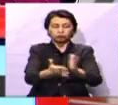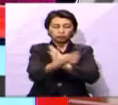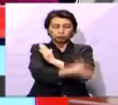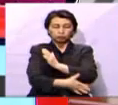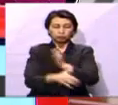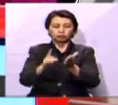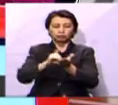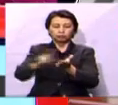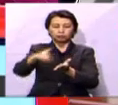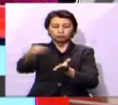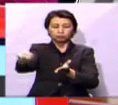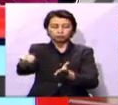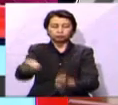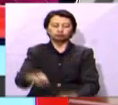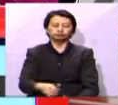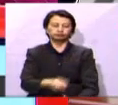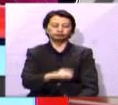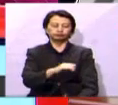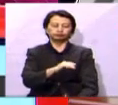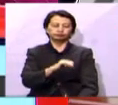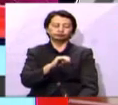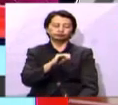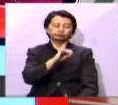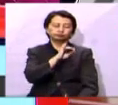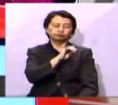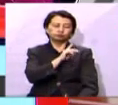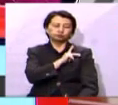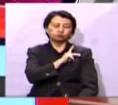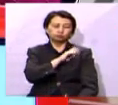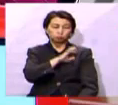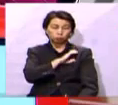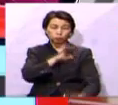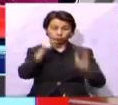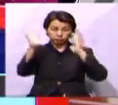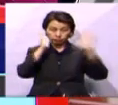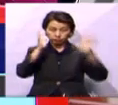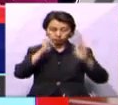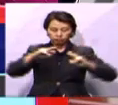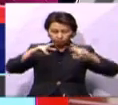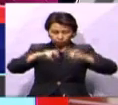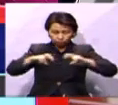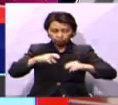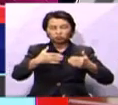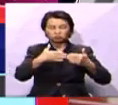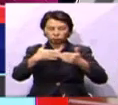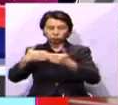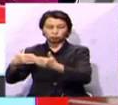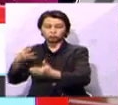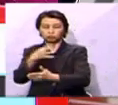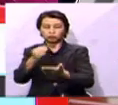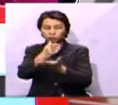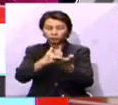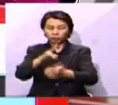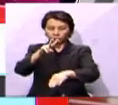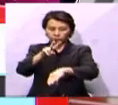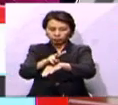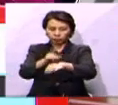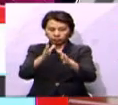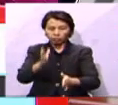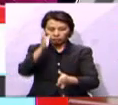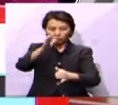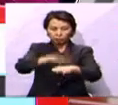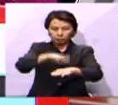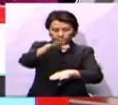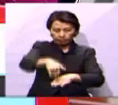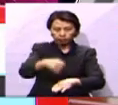minggu depan. Ketua Polis Negara Tan Sri Muhammad Fuzi Harun menjelaskan siasatan masih berlangsung dan beberapa saksi lagi akan dipanggil